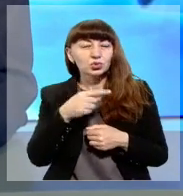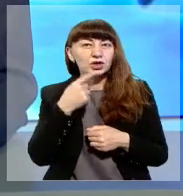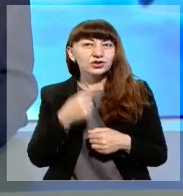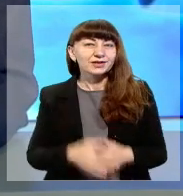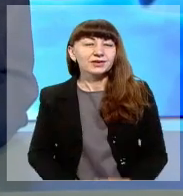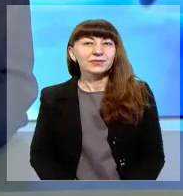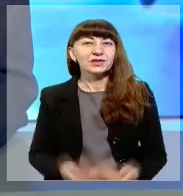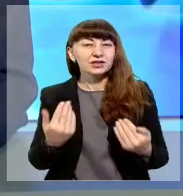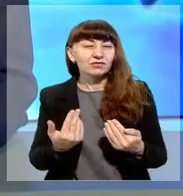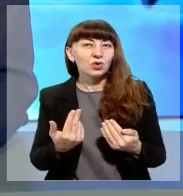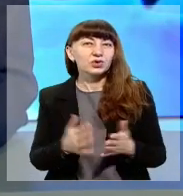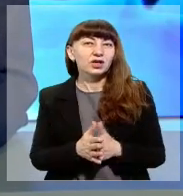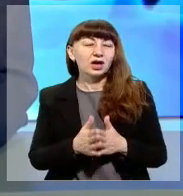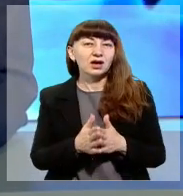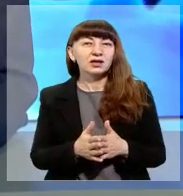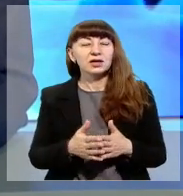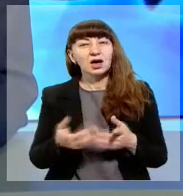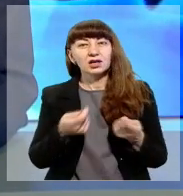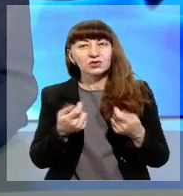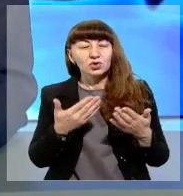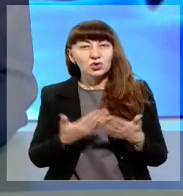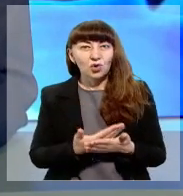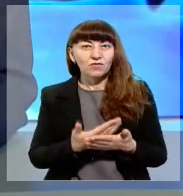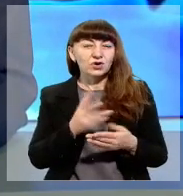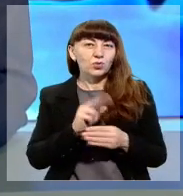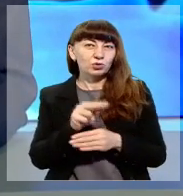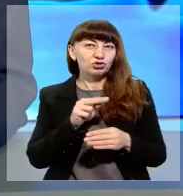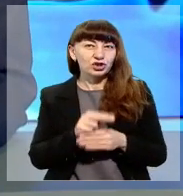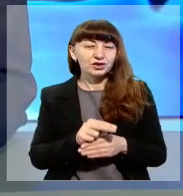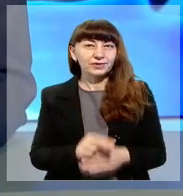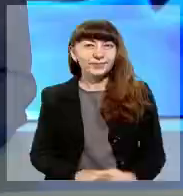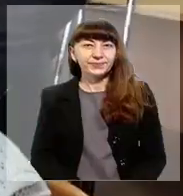языки. Сегодня в центре организовали новый урок электронных госуслуг.